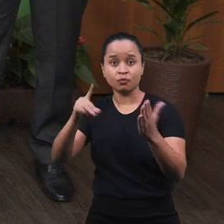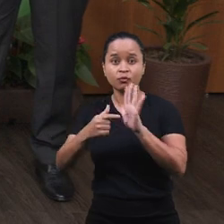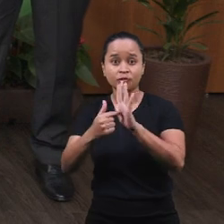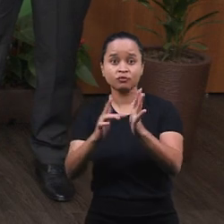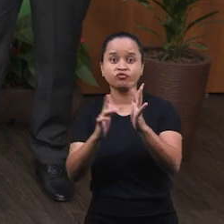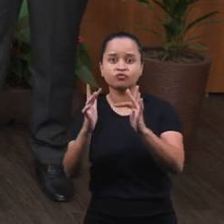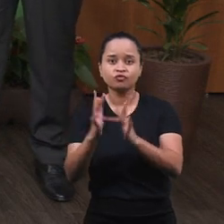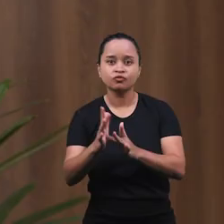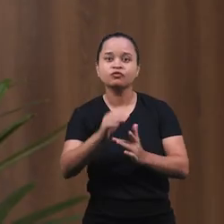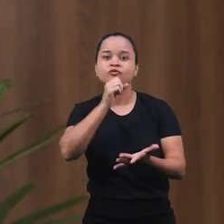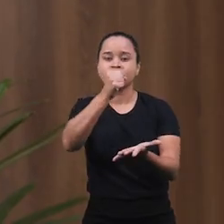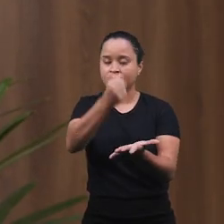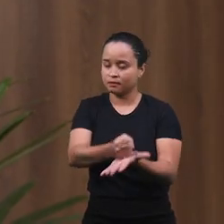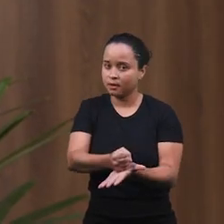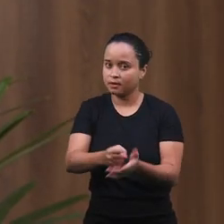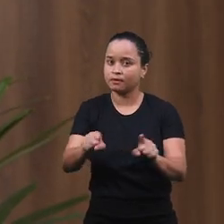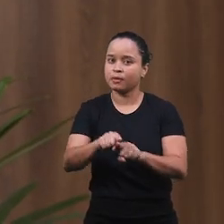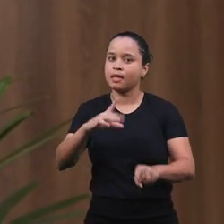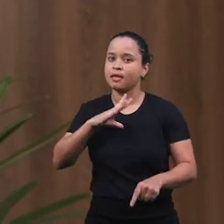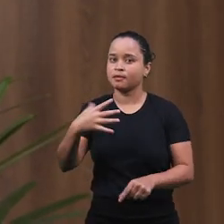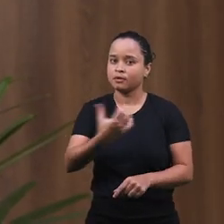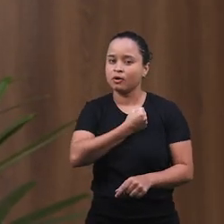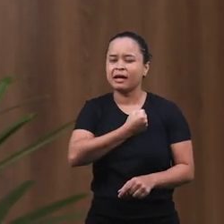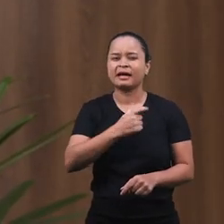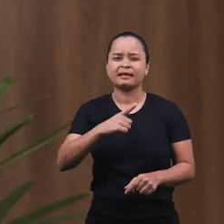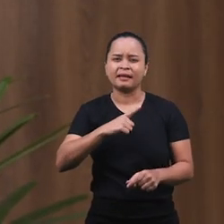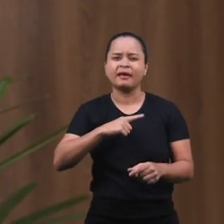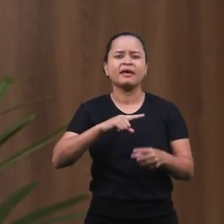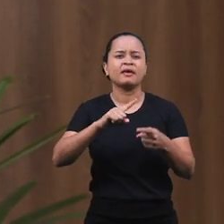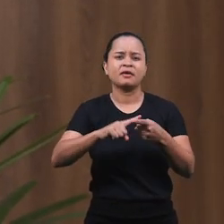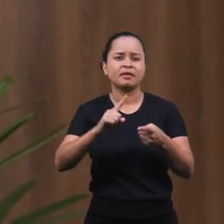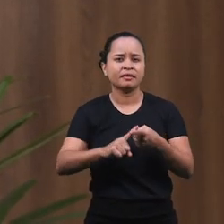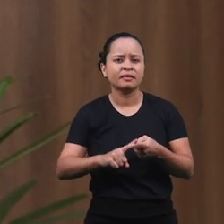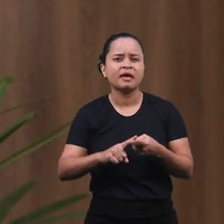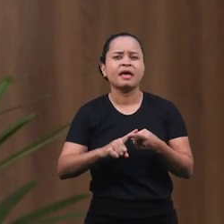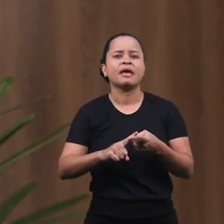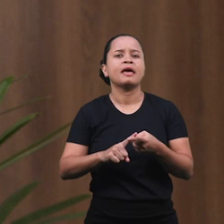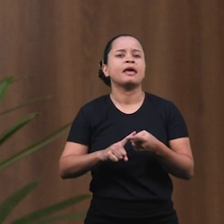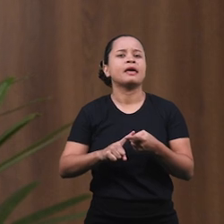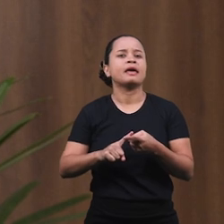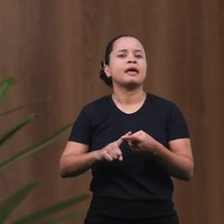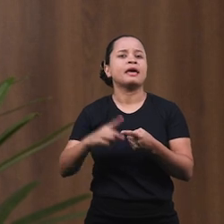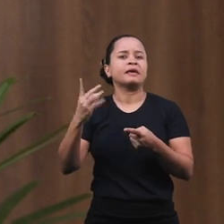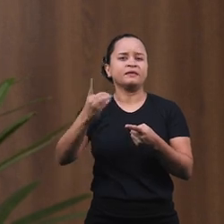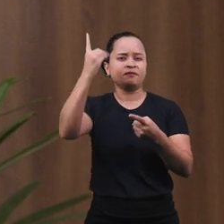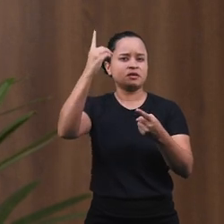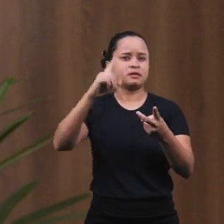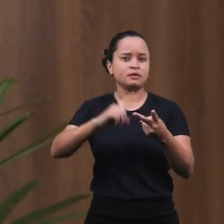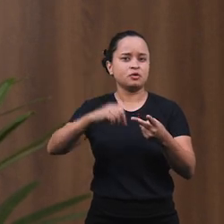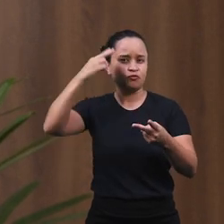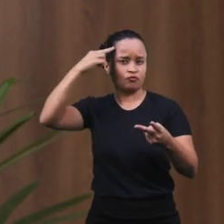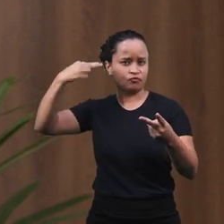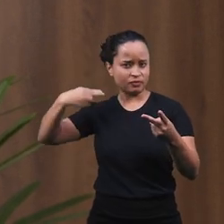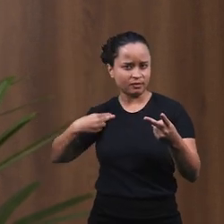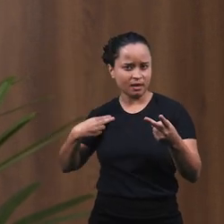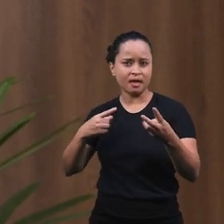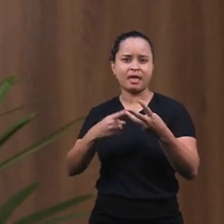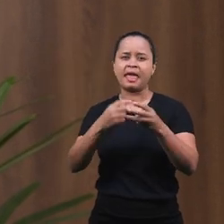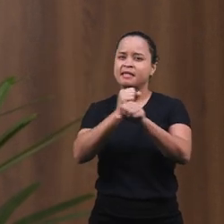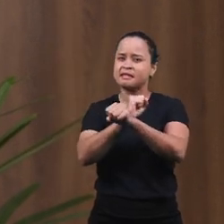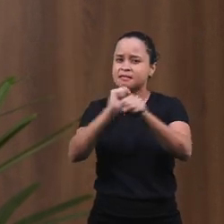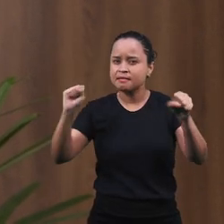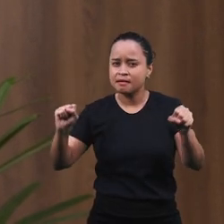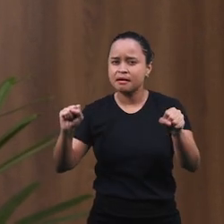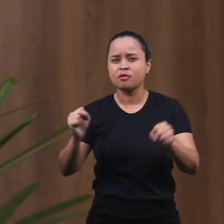salut, nous avons cité Samson, David, Joseph et d'autres personnes